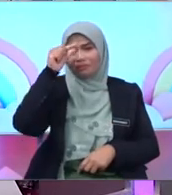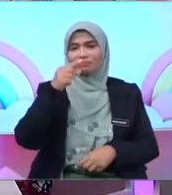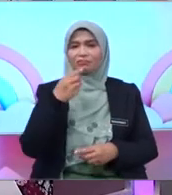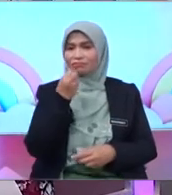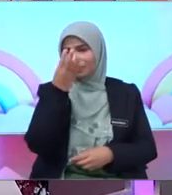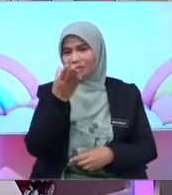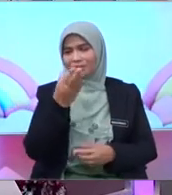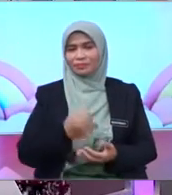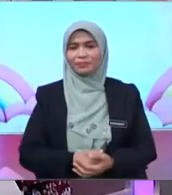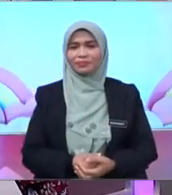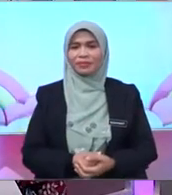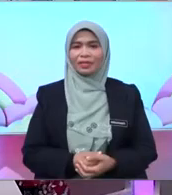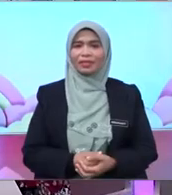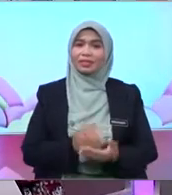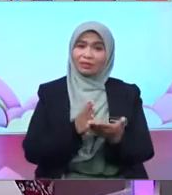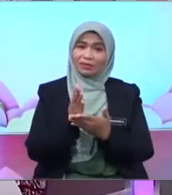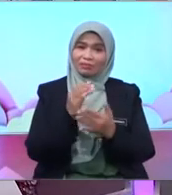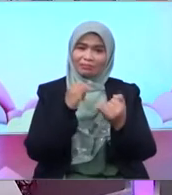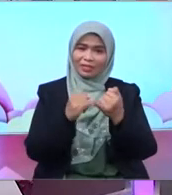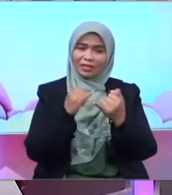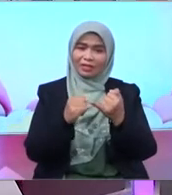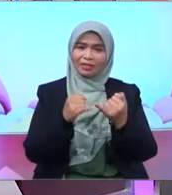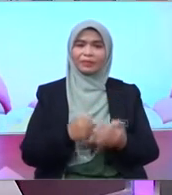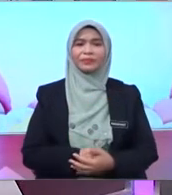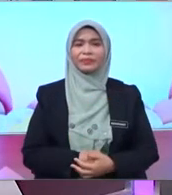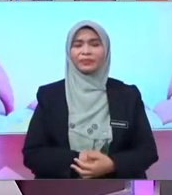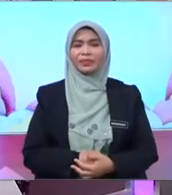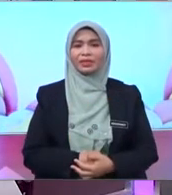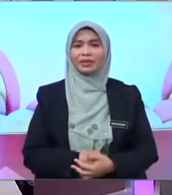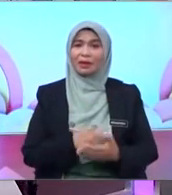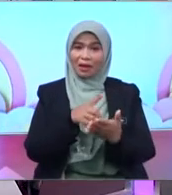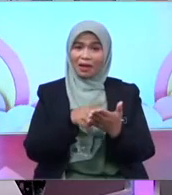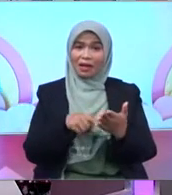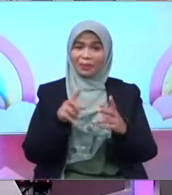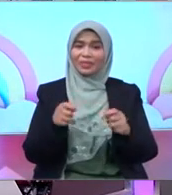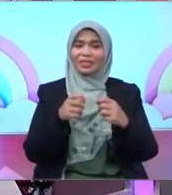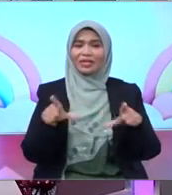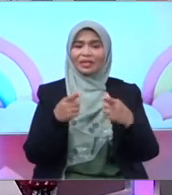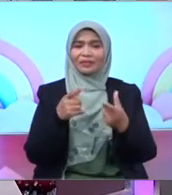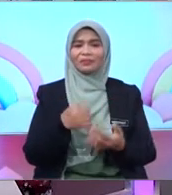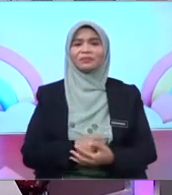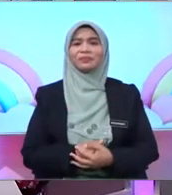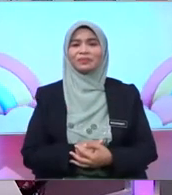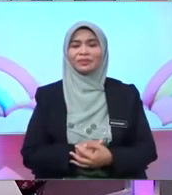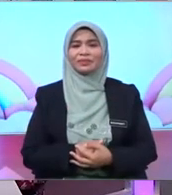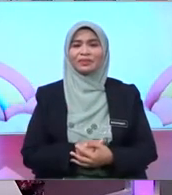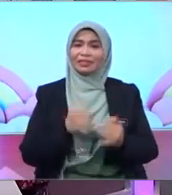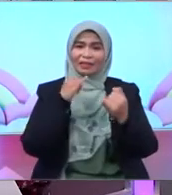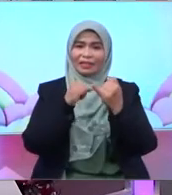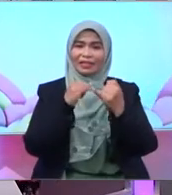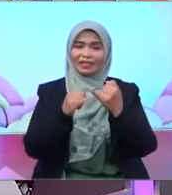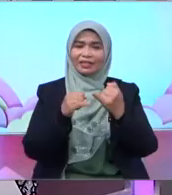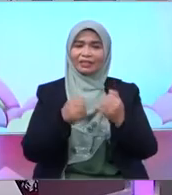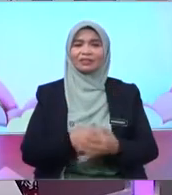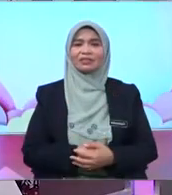kei seharusnya Hai sekali-kali gue tinggal aku aku yang belum jadi lagi tingkah laku yang terakhir sekali